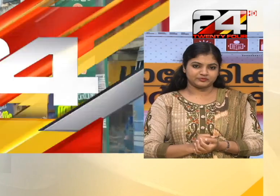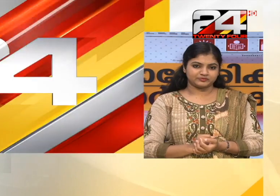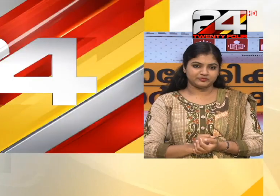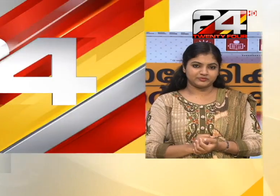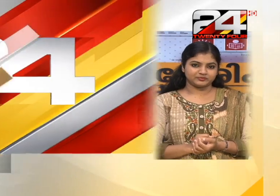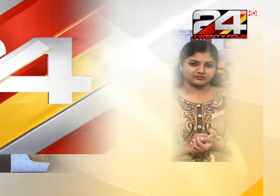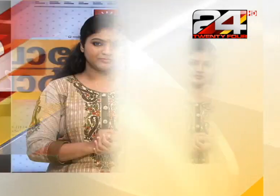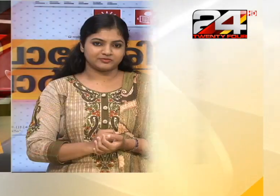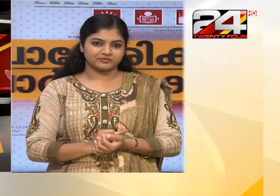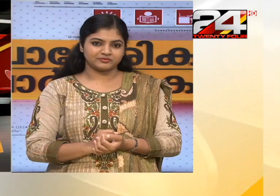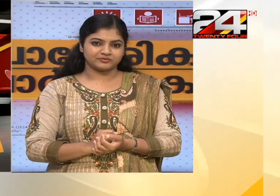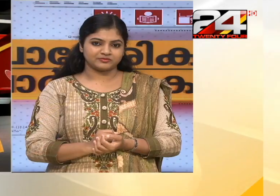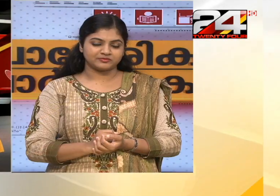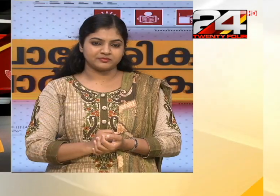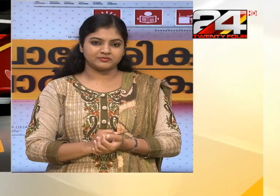24 കൊല്ലം.